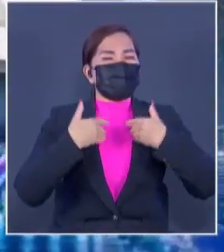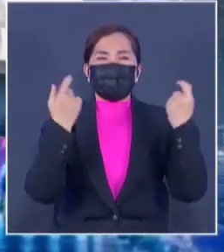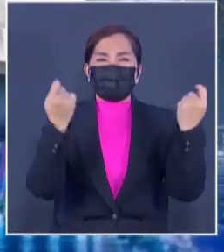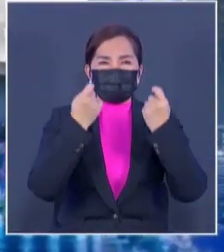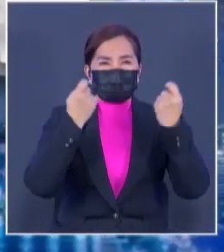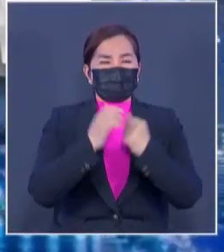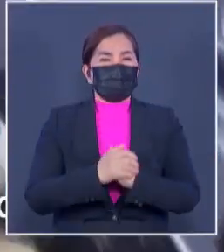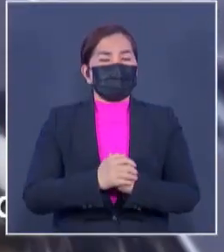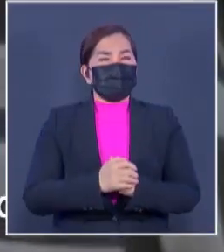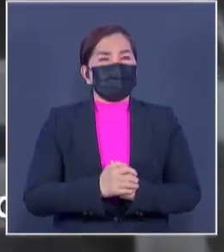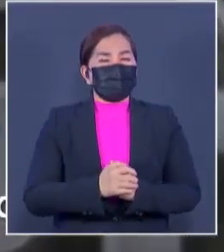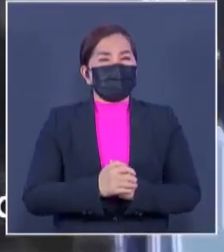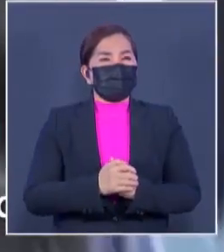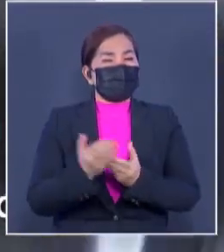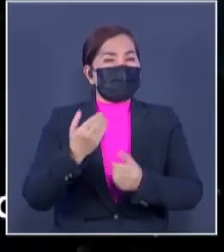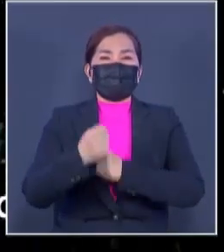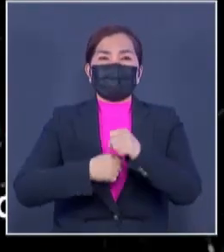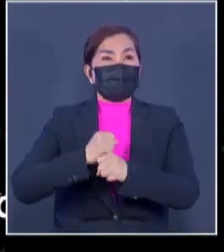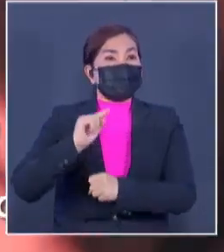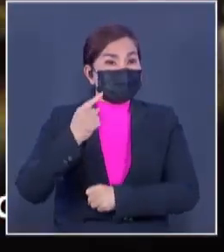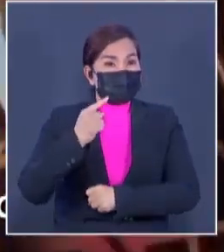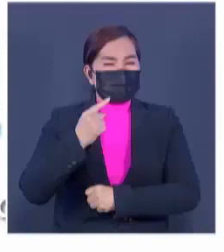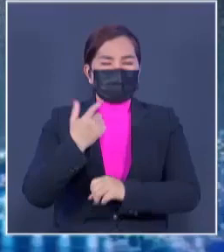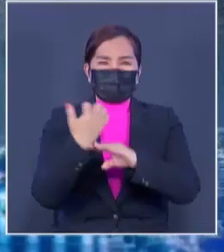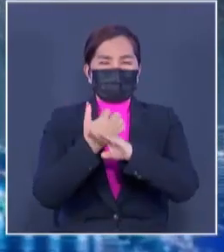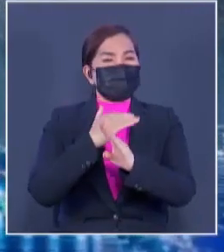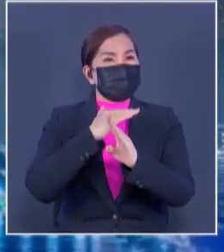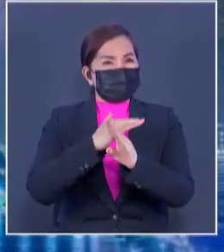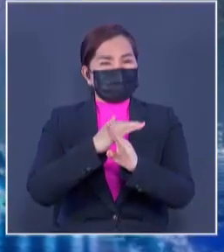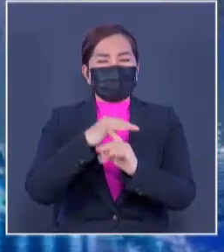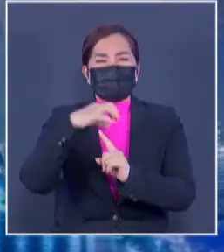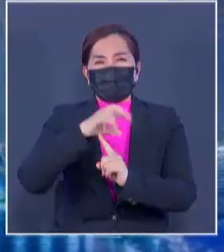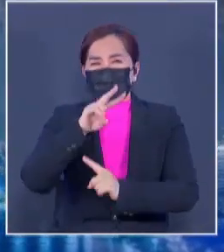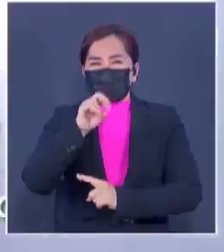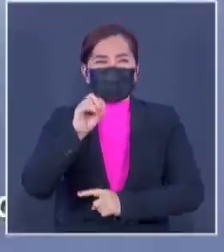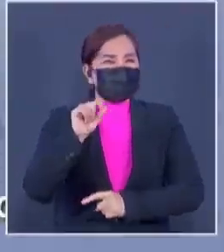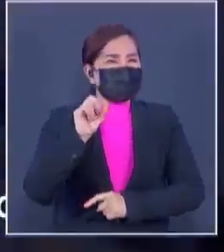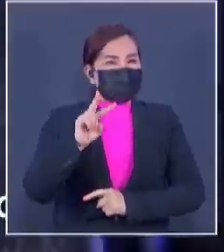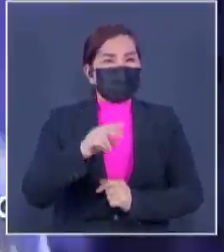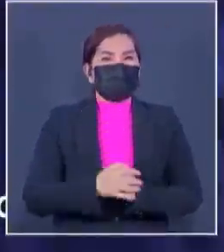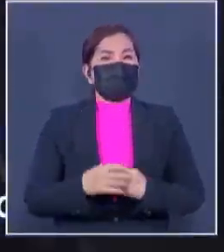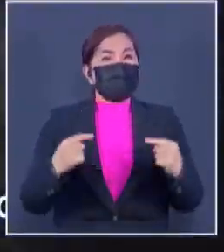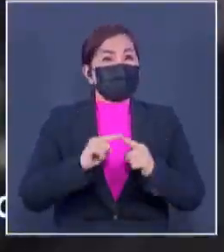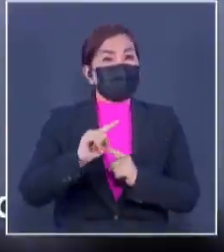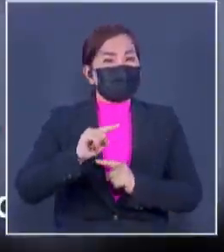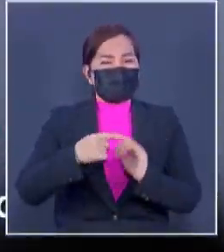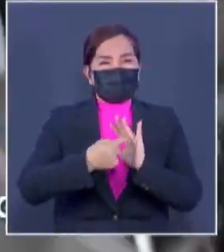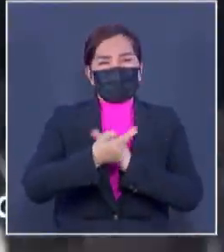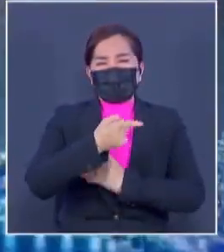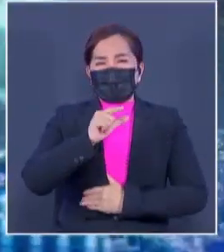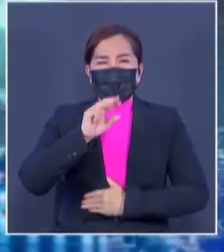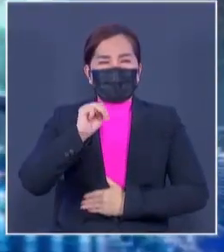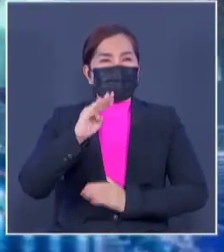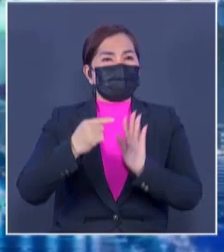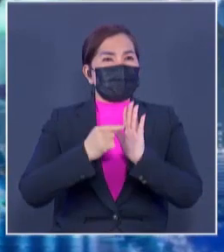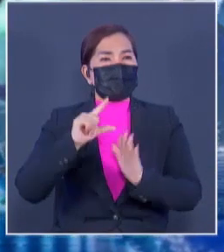ฉลองใหญ่ส่งท้ายปีเก่าต้อนรับปีใหม่โมโน29พัทยาเคาน์ดาวน์2022ณแหลมบาลีไฮเมืองพัทยาจังหวัดช